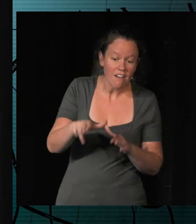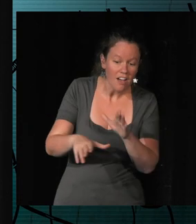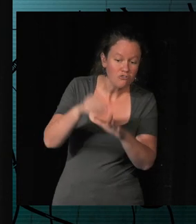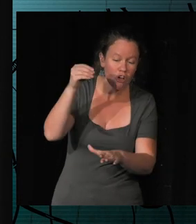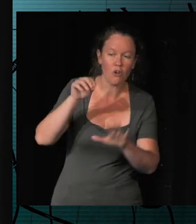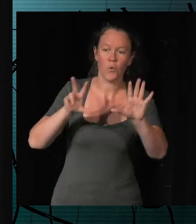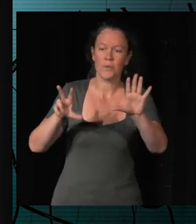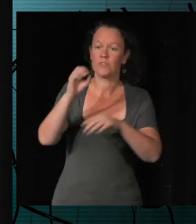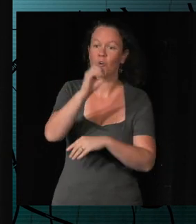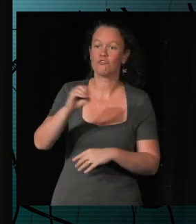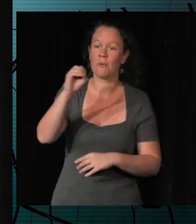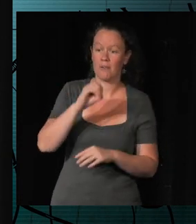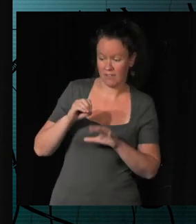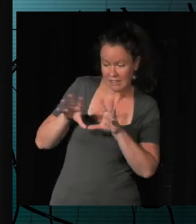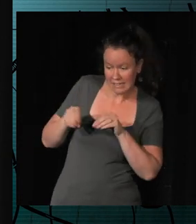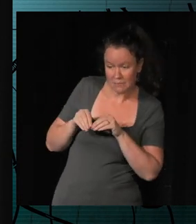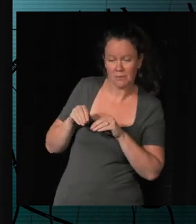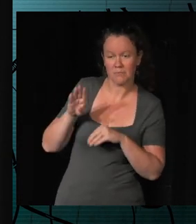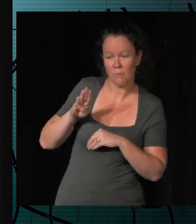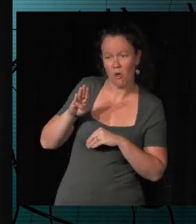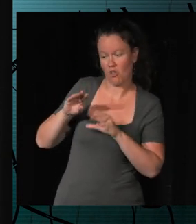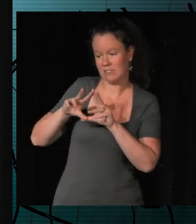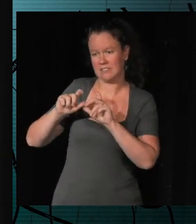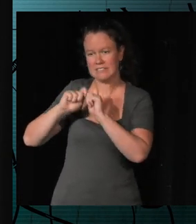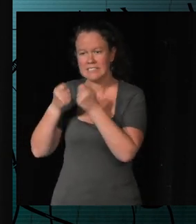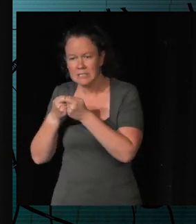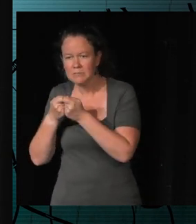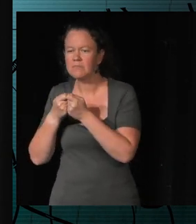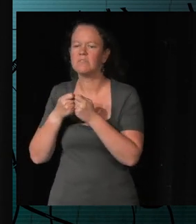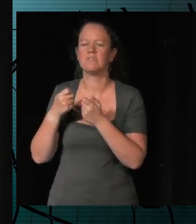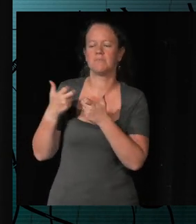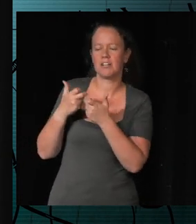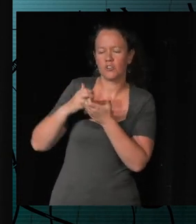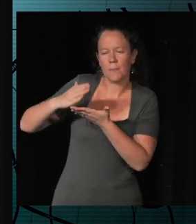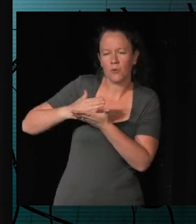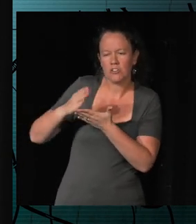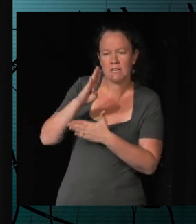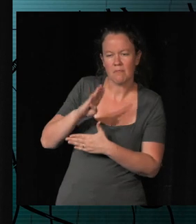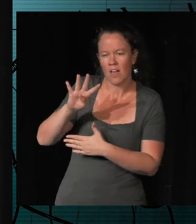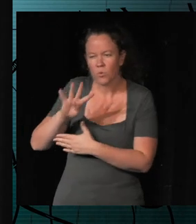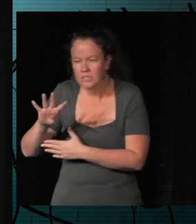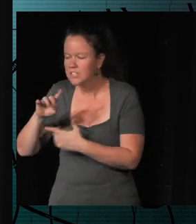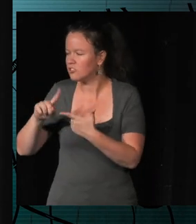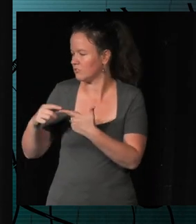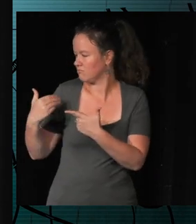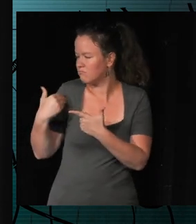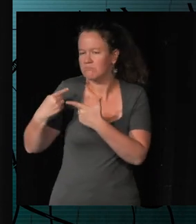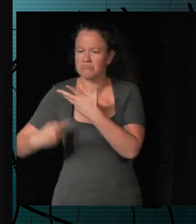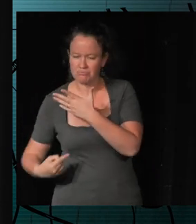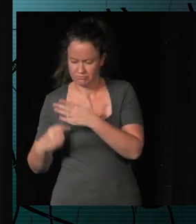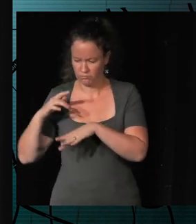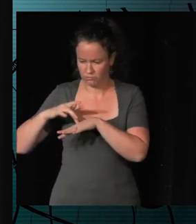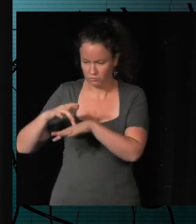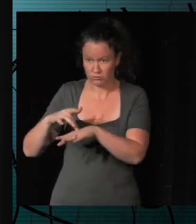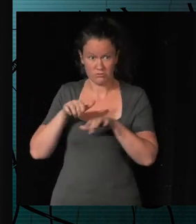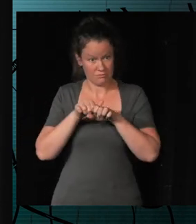qui a été fait par la bulber team qui avait fait les layers of fear projet blir witch en jeux vidéo et le the médium dernièrement on verra si c'est un